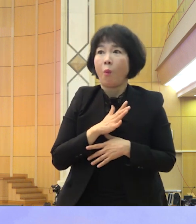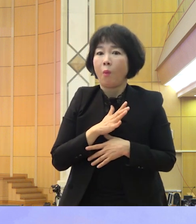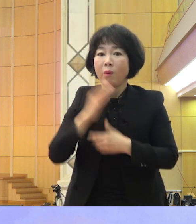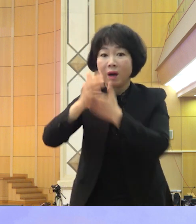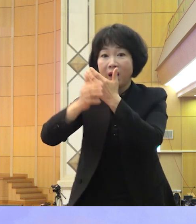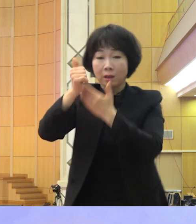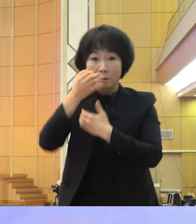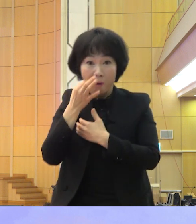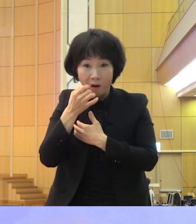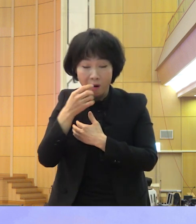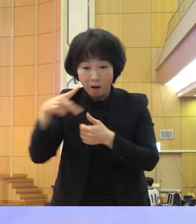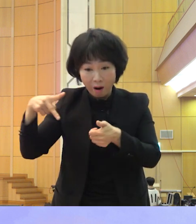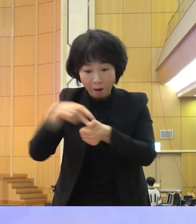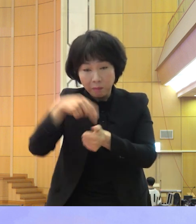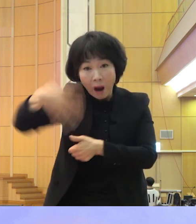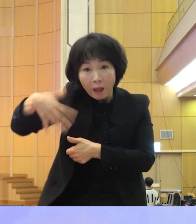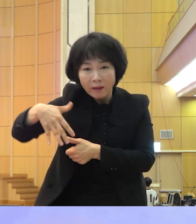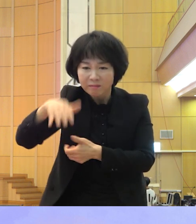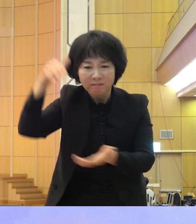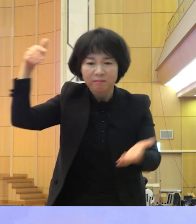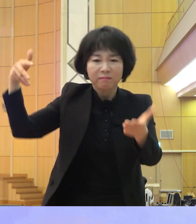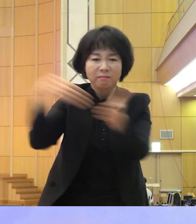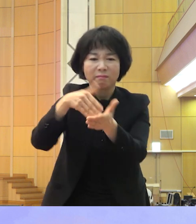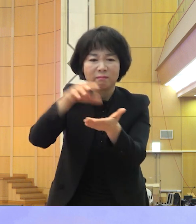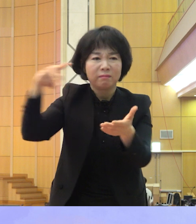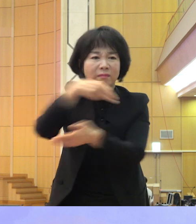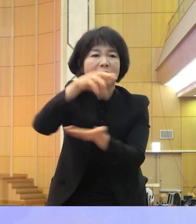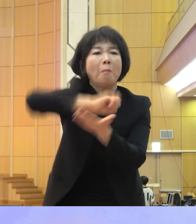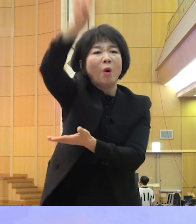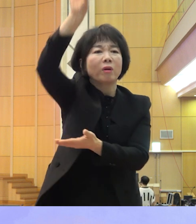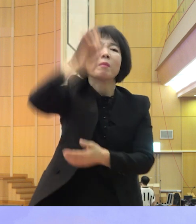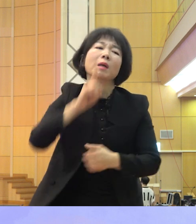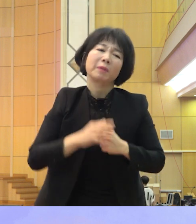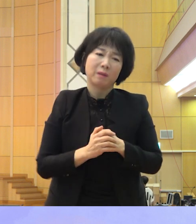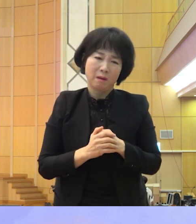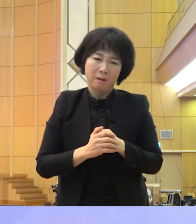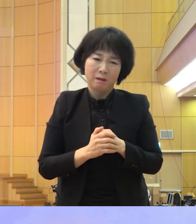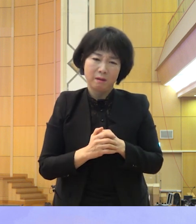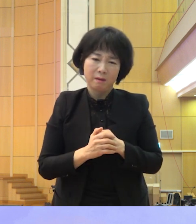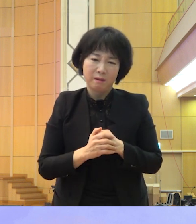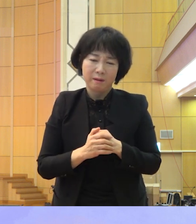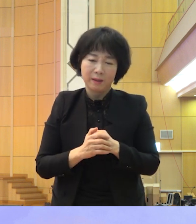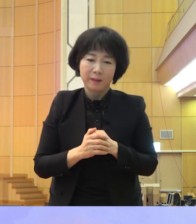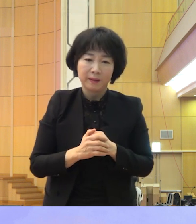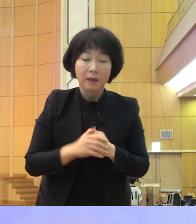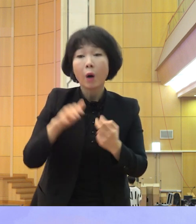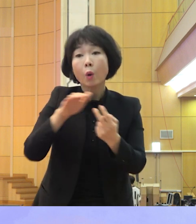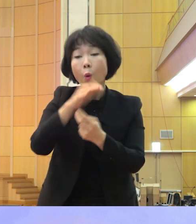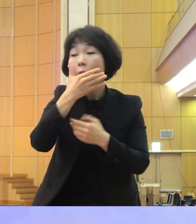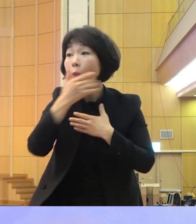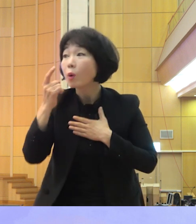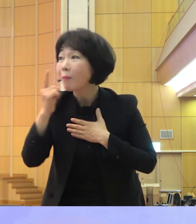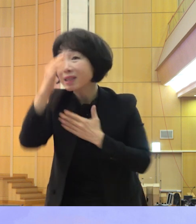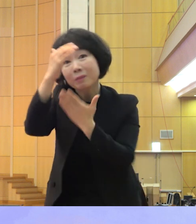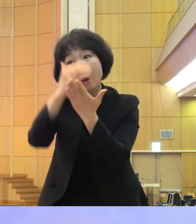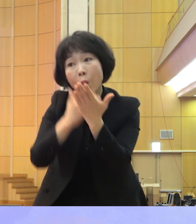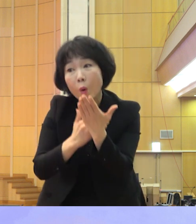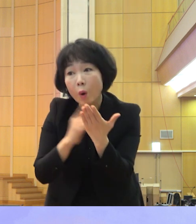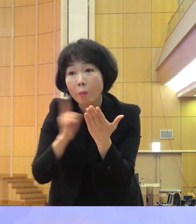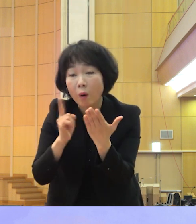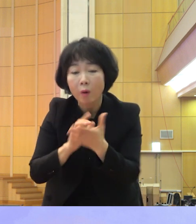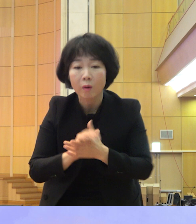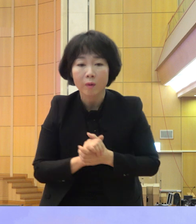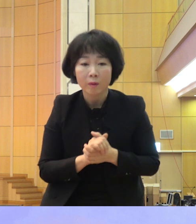하나님께서 끊어버린다. 쉽게 말하면 요한복음 5장에 15장에 5절에